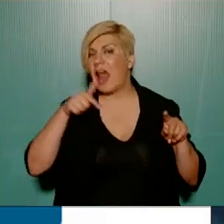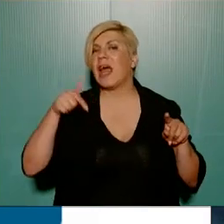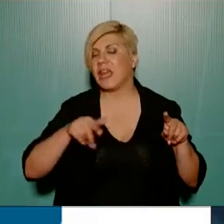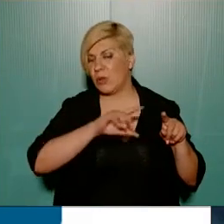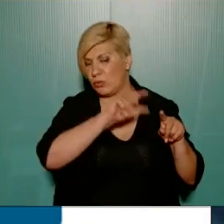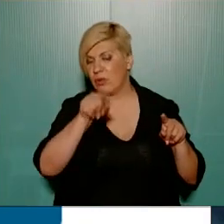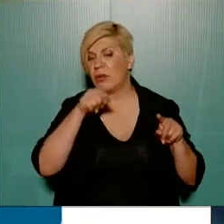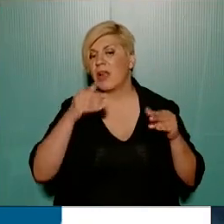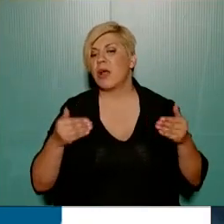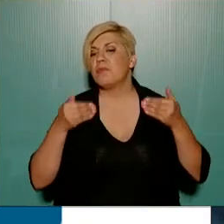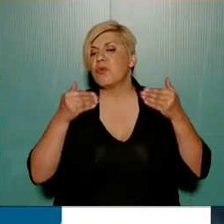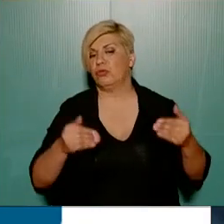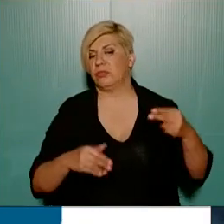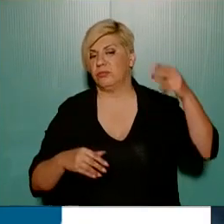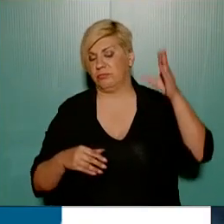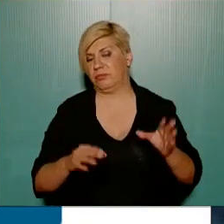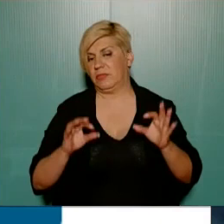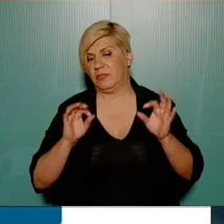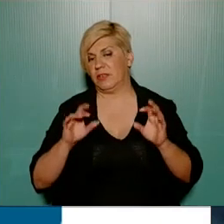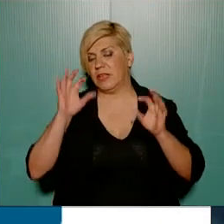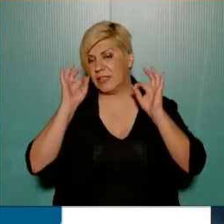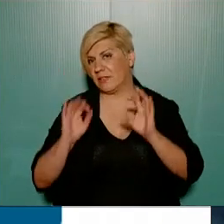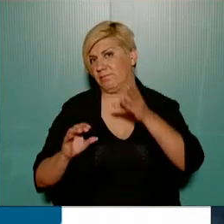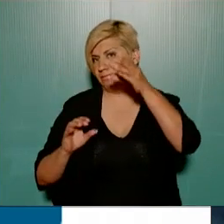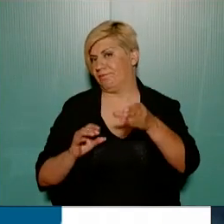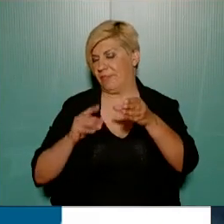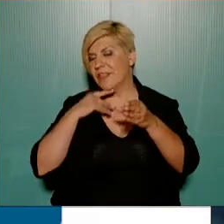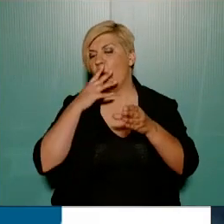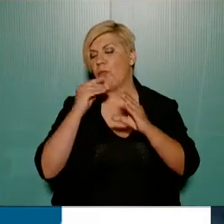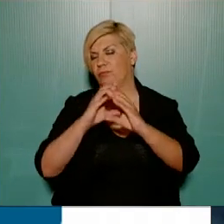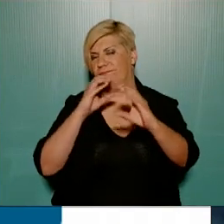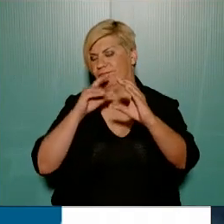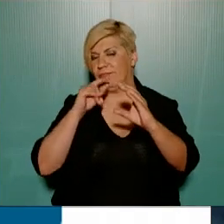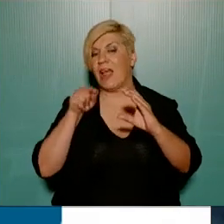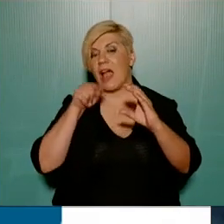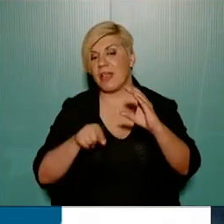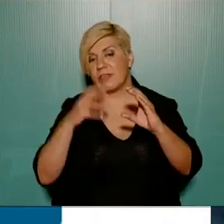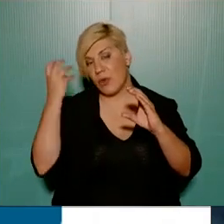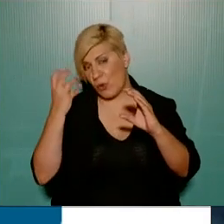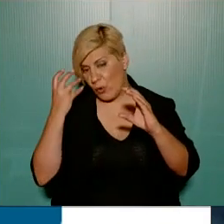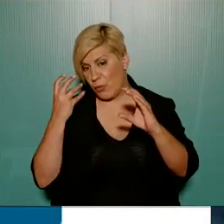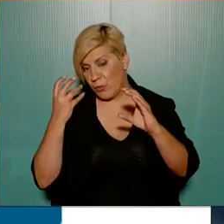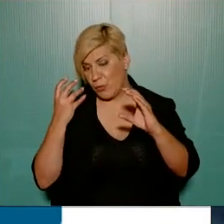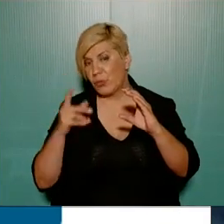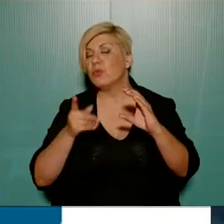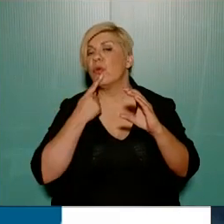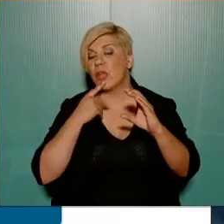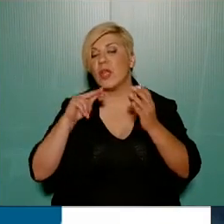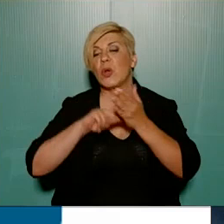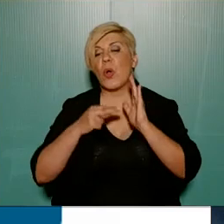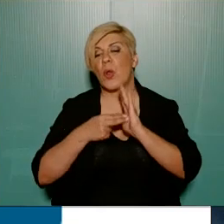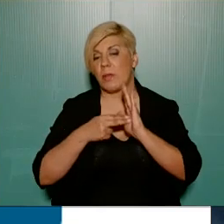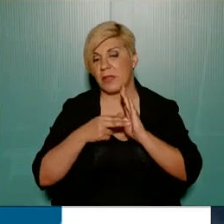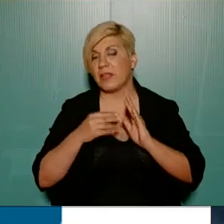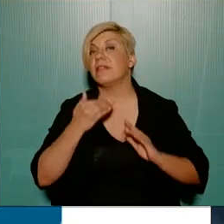Ότι είναι εκεί πέρα μπροστά, ας πούμε, η κλασική φωτογραφία της Θεσσαλονίκης. Θεωρώ ότι είναι κάτι το οποίο τότε λόγω οικονομικής κρίσης